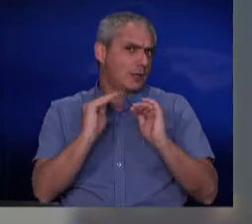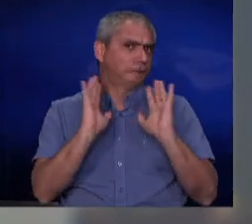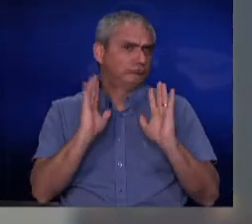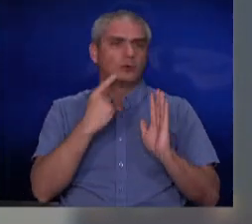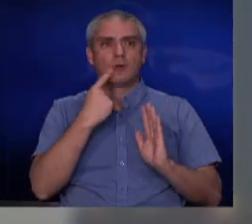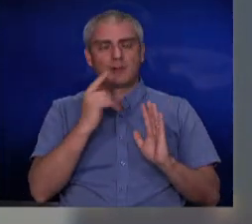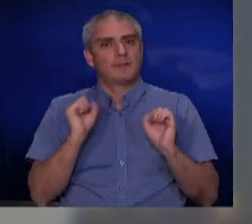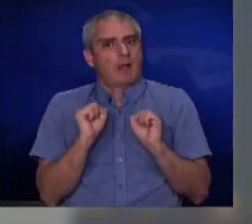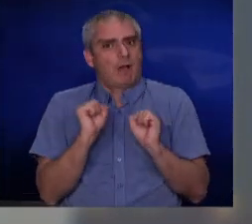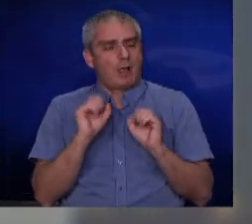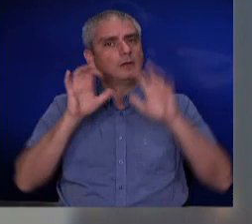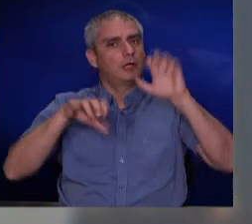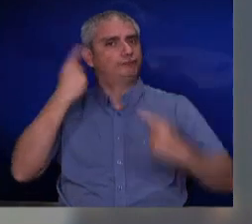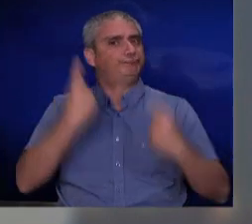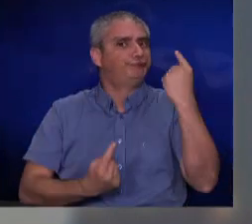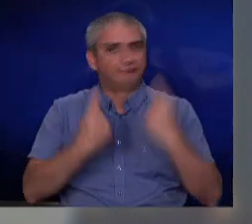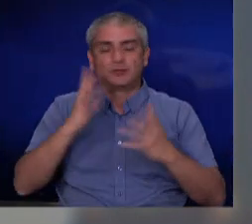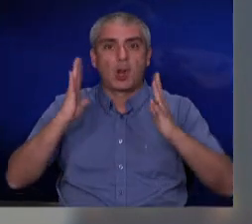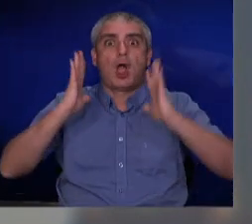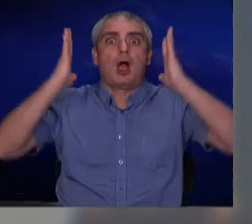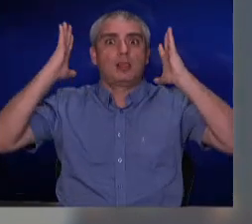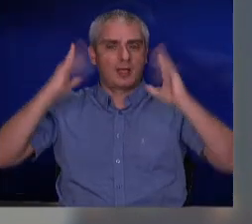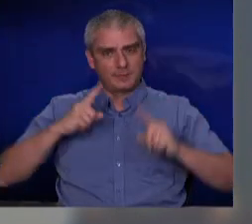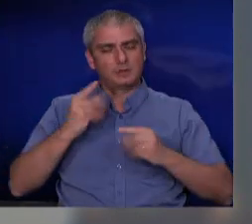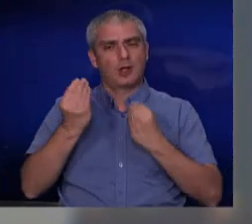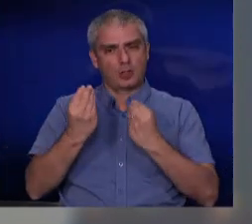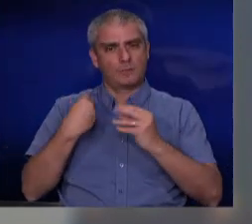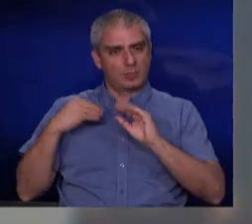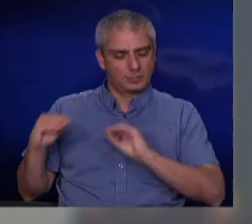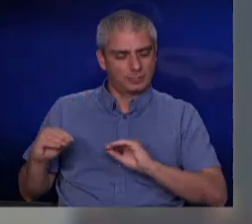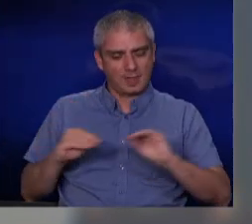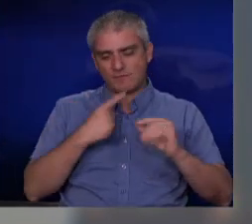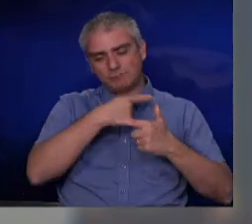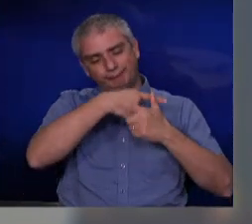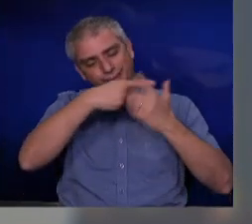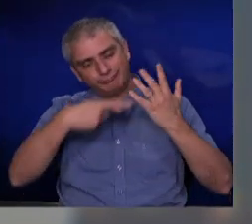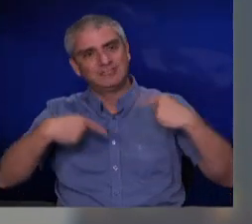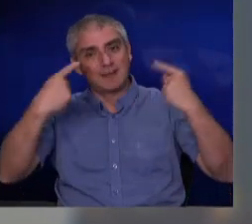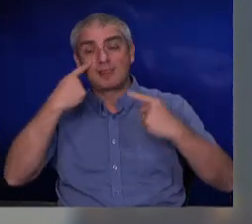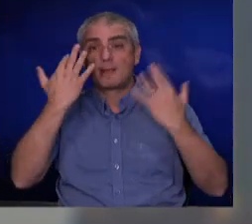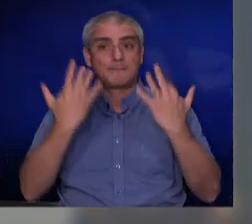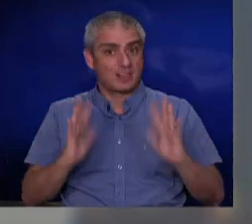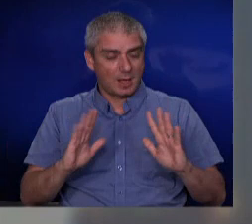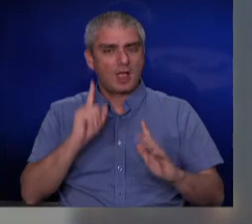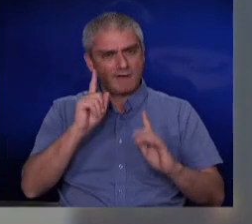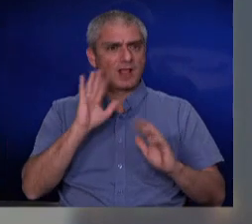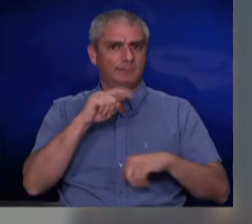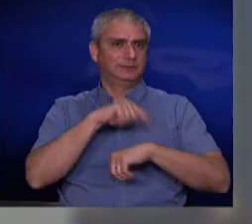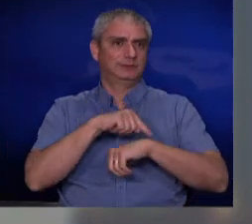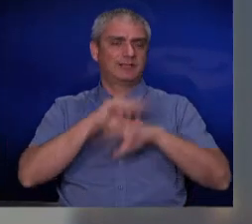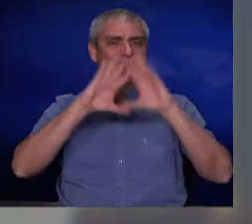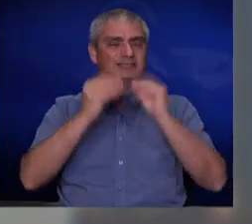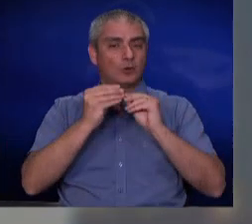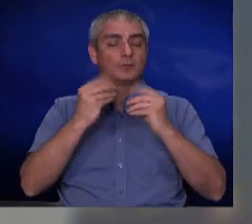שדי קר, גשם מדי פעם, לא משהו דרמטי, עוד מעט נעבור על כל הימים ונראה מתי ואיפה, אבל זה גם הזמן לסיכומים. אז